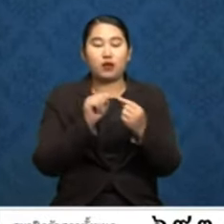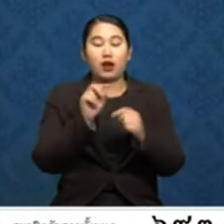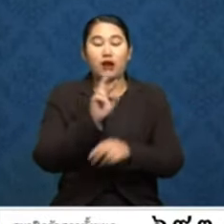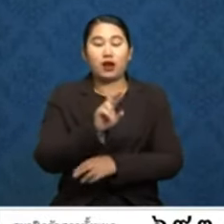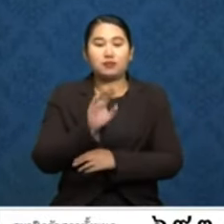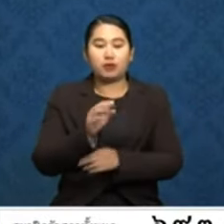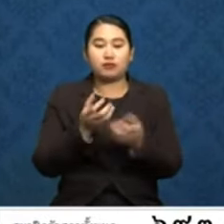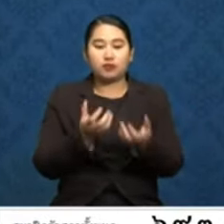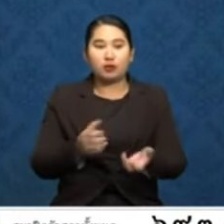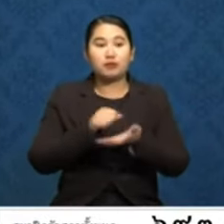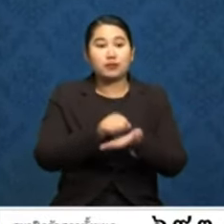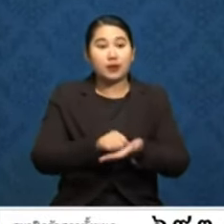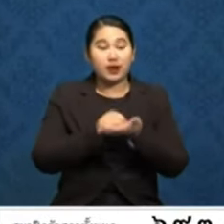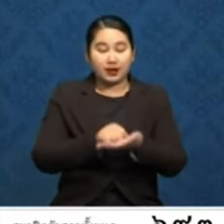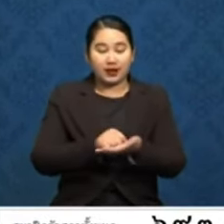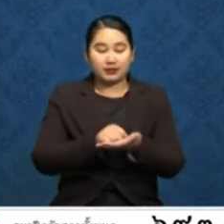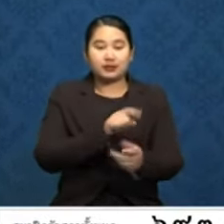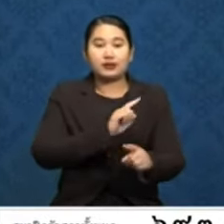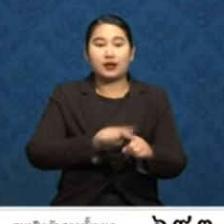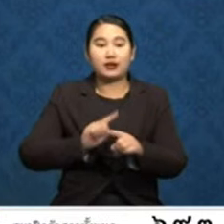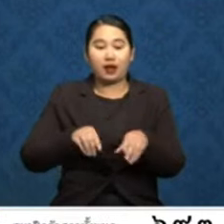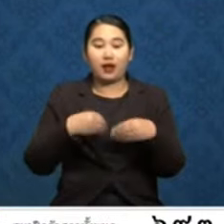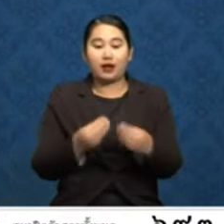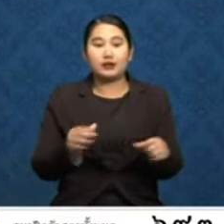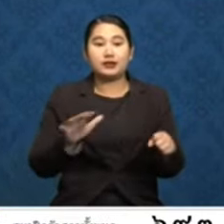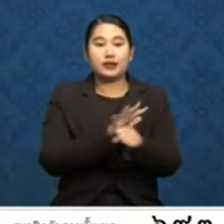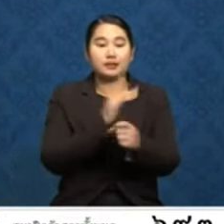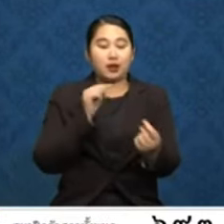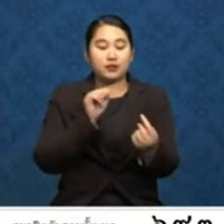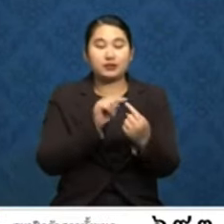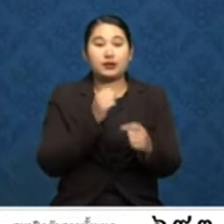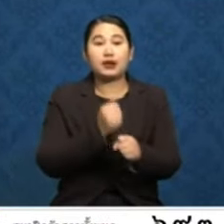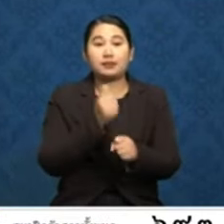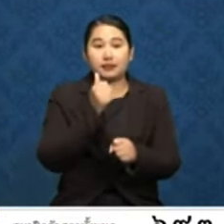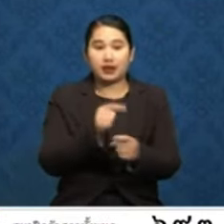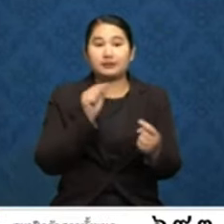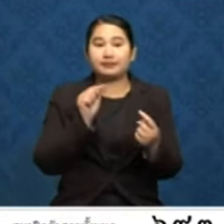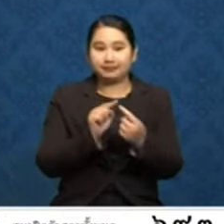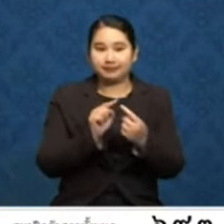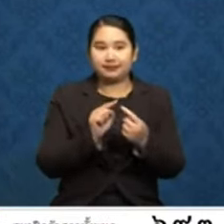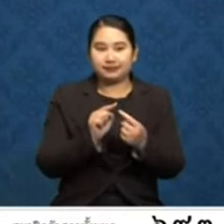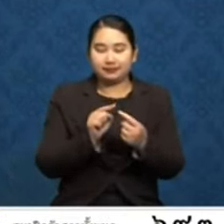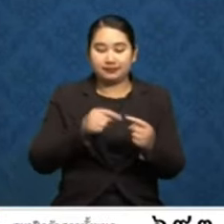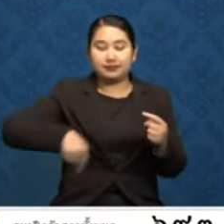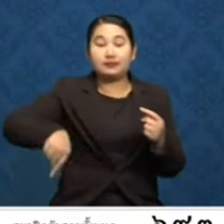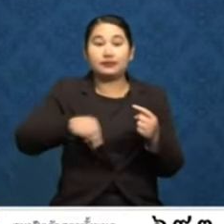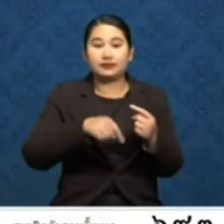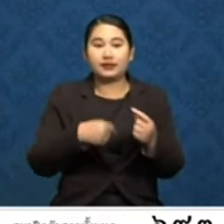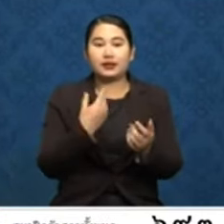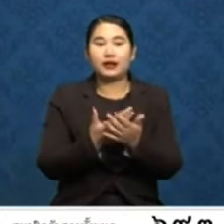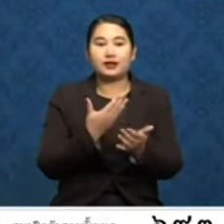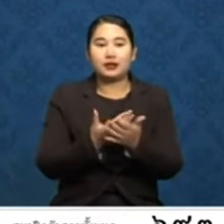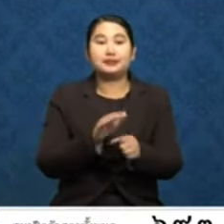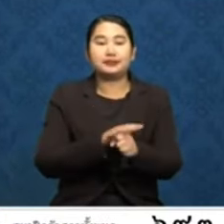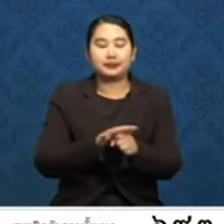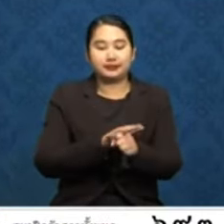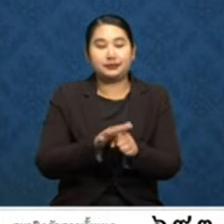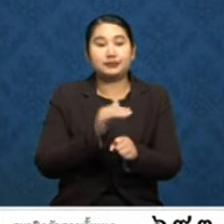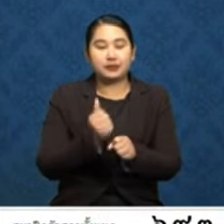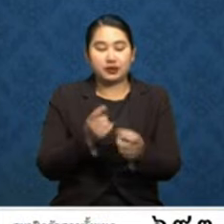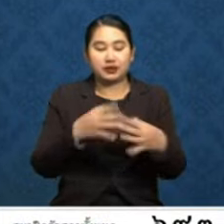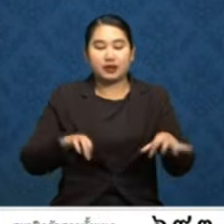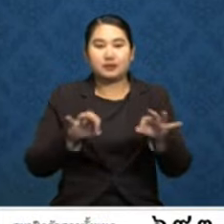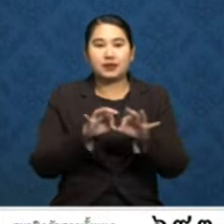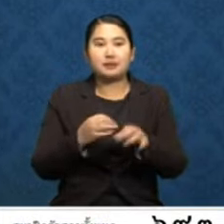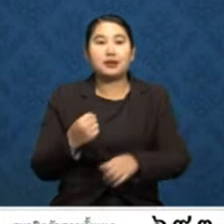ที่มีคุณภาพครอบคลุมและเข้าถึงได้ทั้งในด้านพื้นที่และราคาสร้างความมั่นค